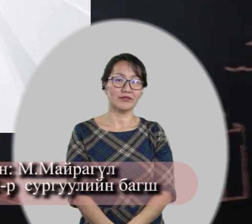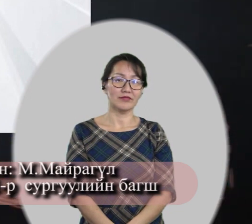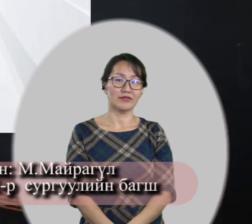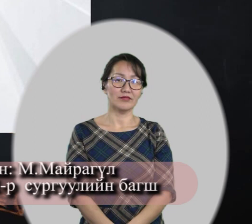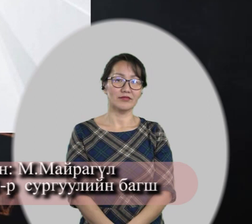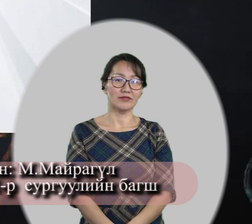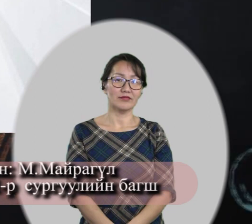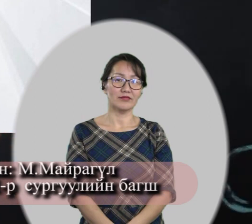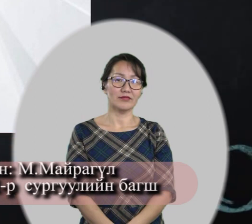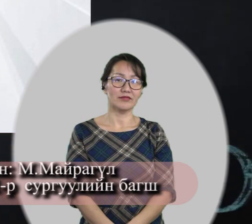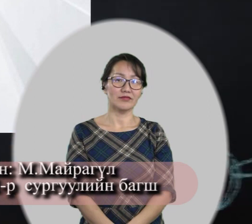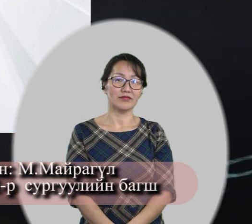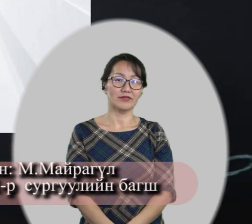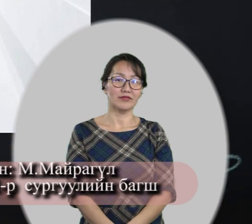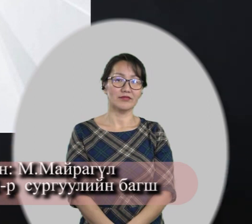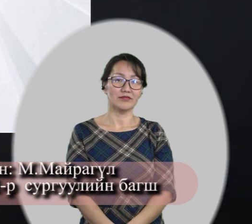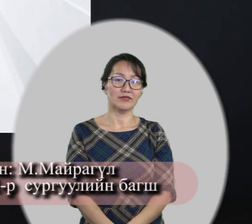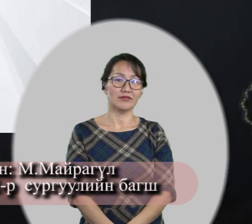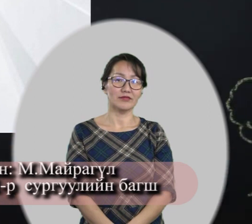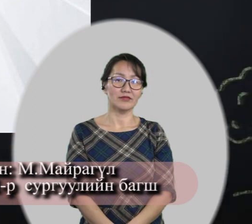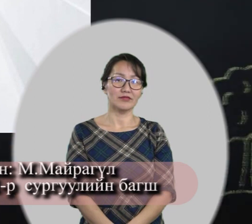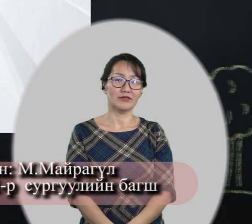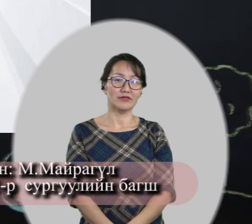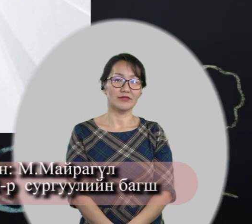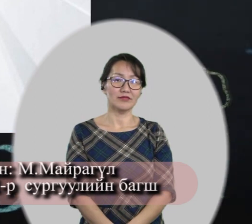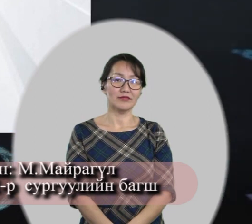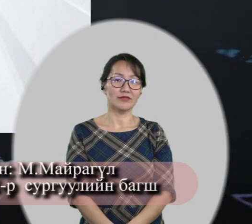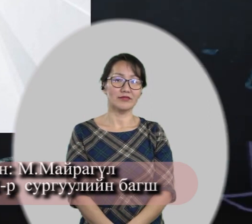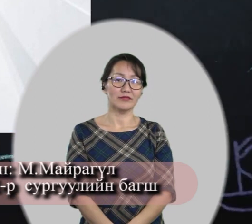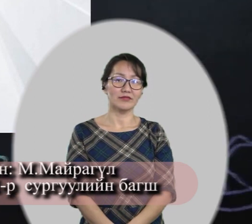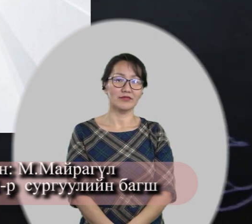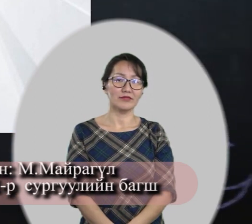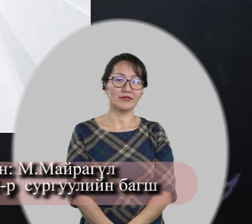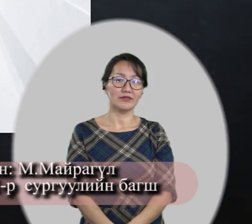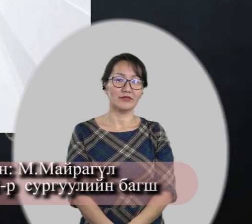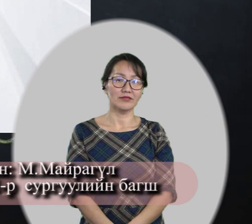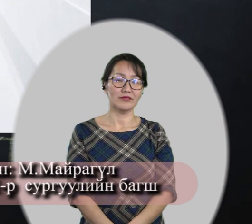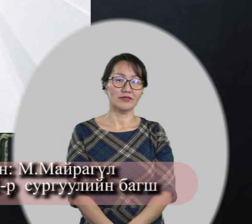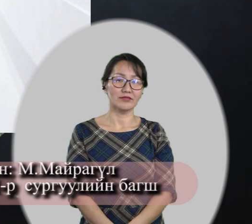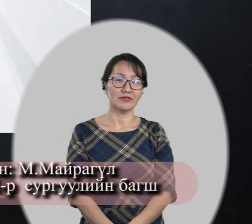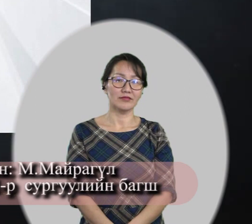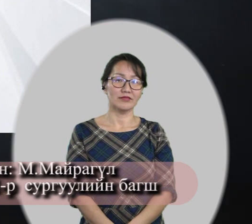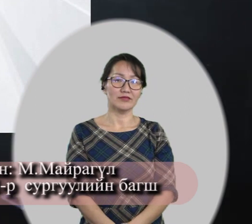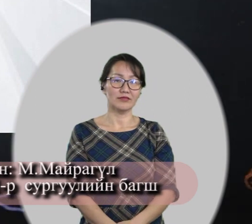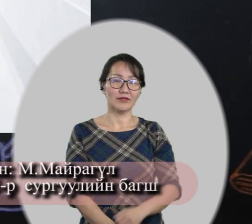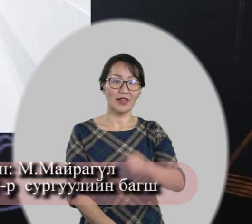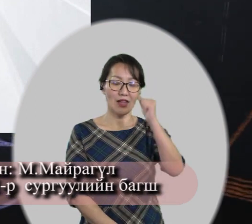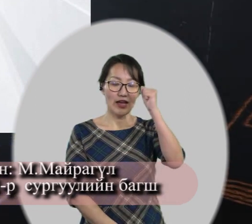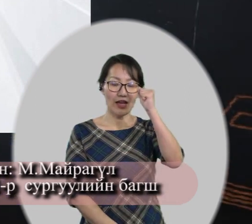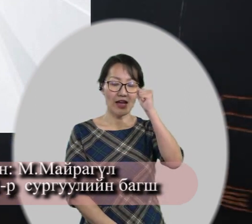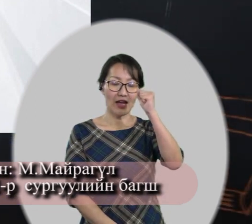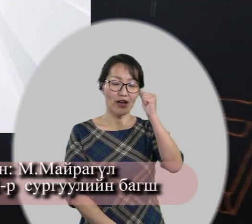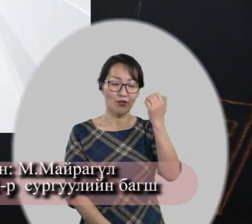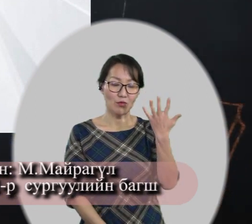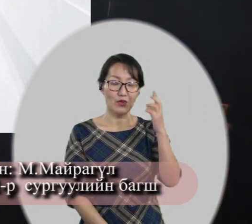А нұсқасы 30 градус жылы, Б нұсқасы 0 градус, В нұсқасы алу 30 градус суық.